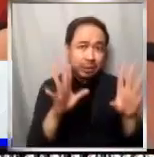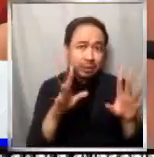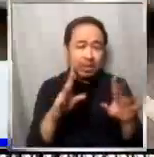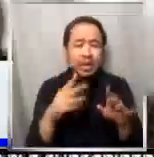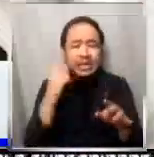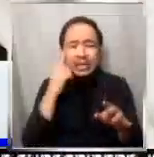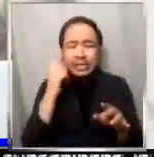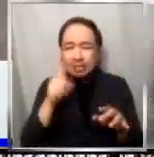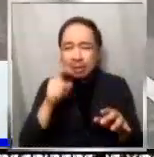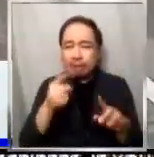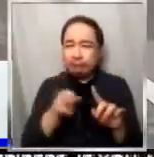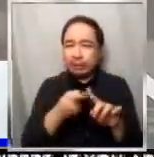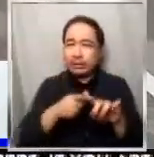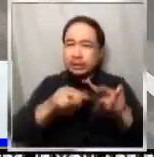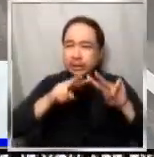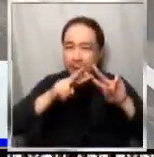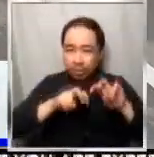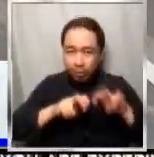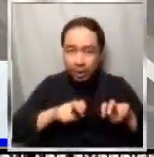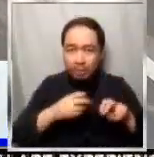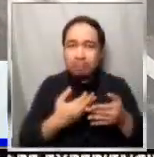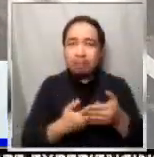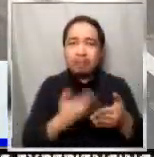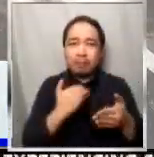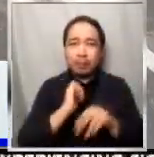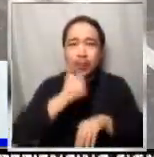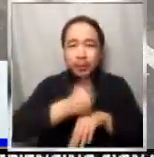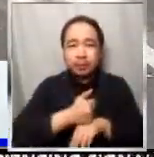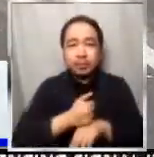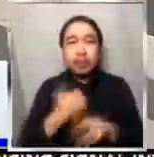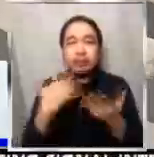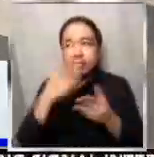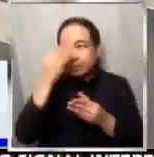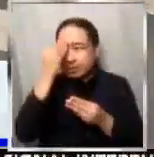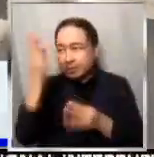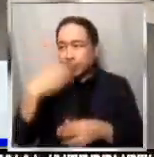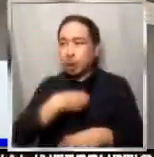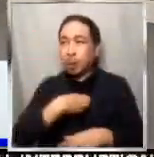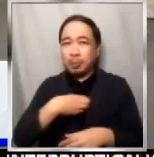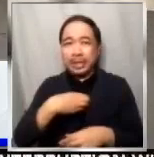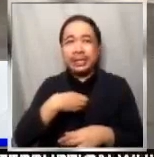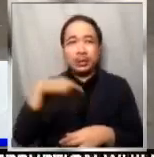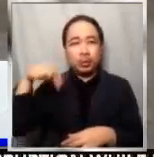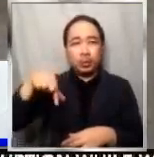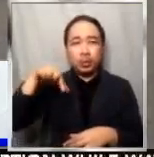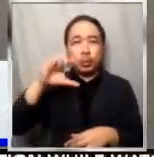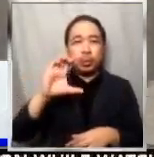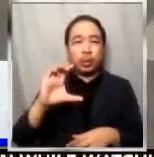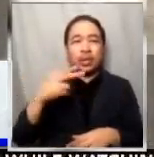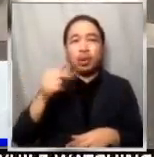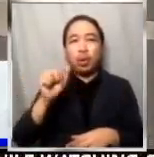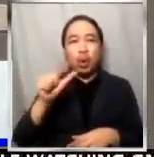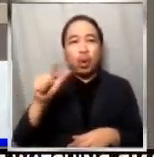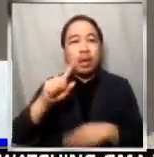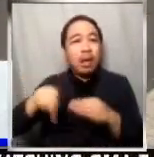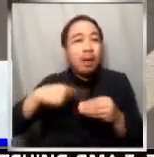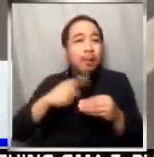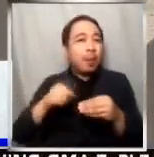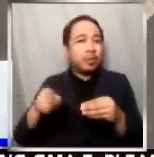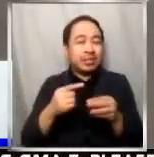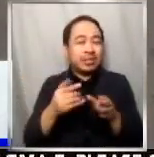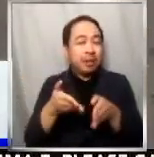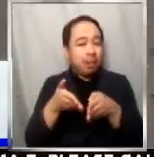gawin. Nakarating na sa Quezon City Hall ang mga reklamo tungkol sa kakaibang lane separator na inilagay higit isang